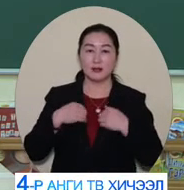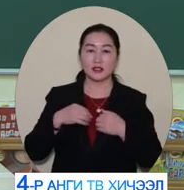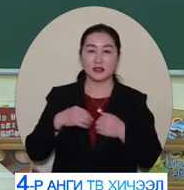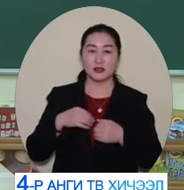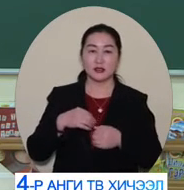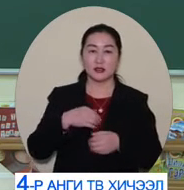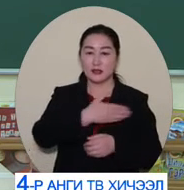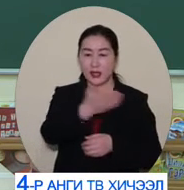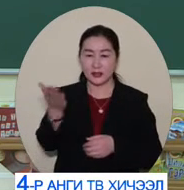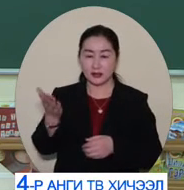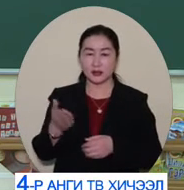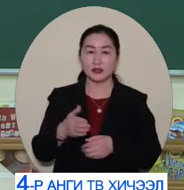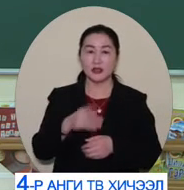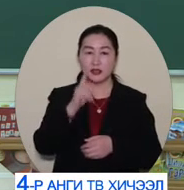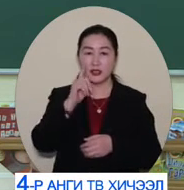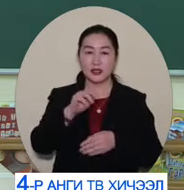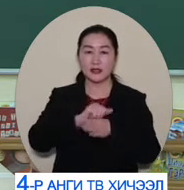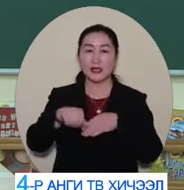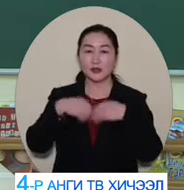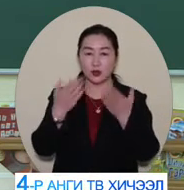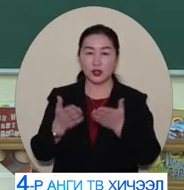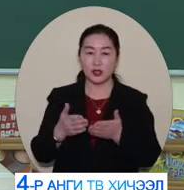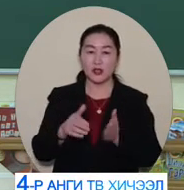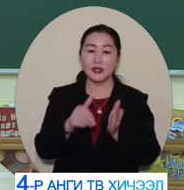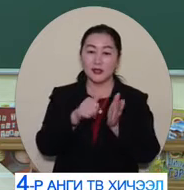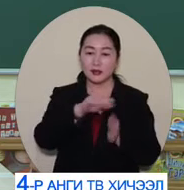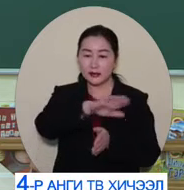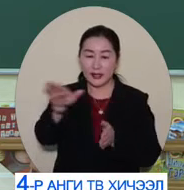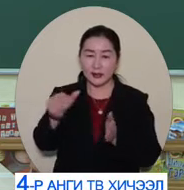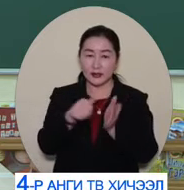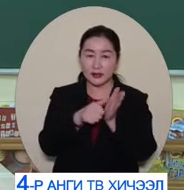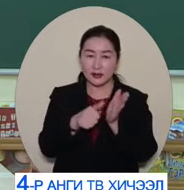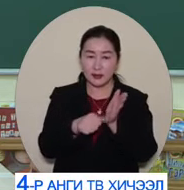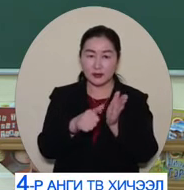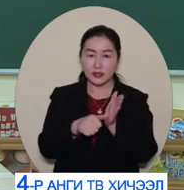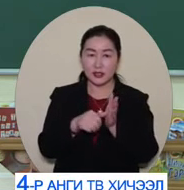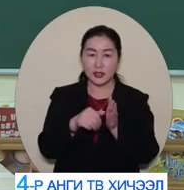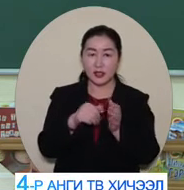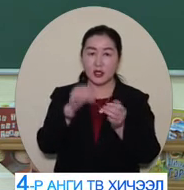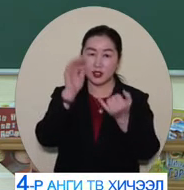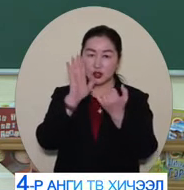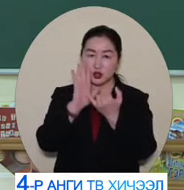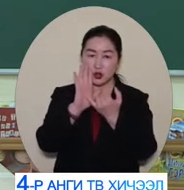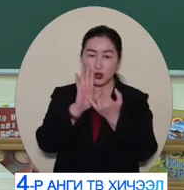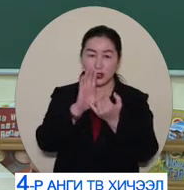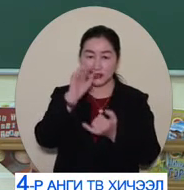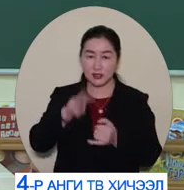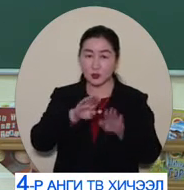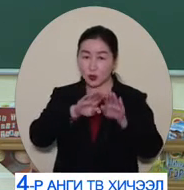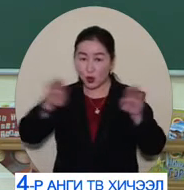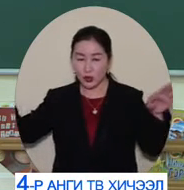өгье. Дэвтэр дээрээ 6 см-ийн урттай 4 см-ийн өргөнтэй тэгш үзэх